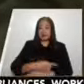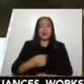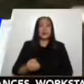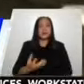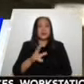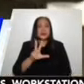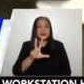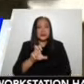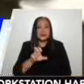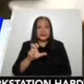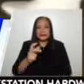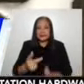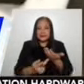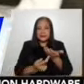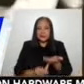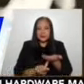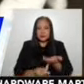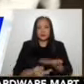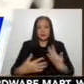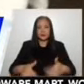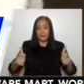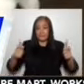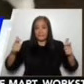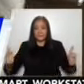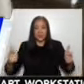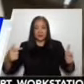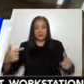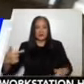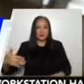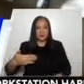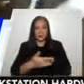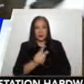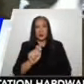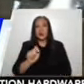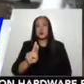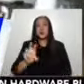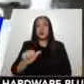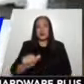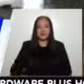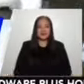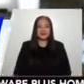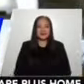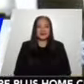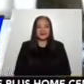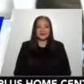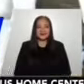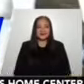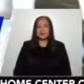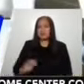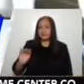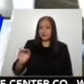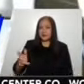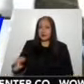ang pinakamalaking nahuli nilang bluefin tuna dito. Susan? Just Tony, dahil dyan sa sitwasyon na